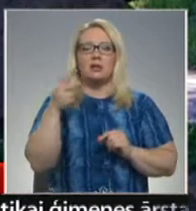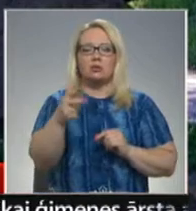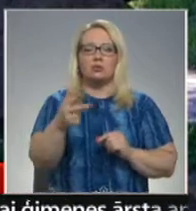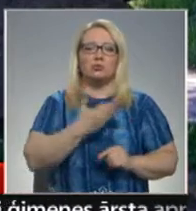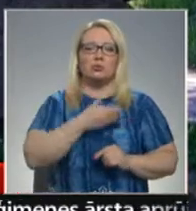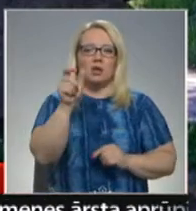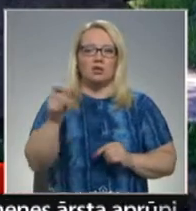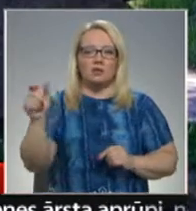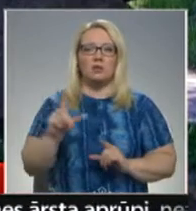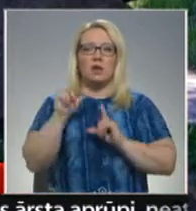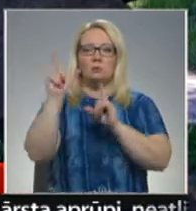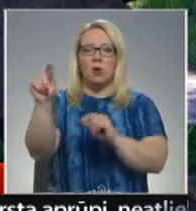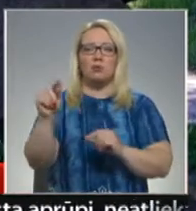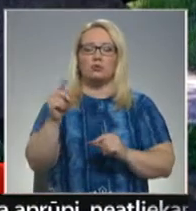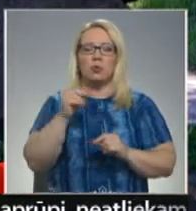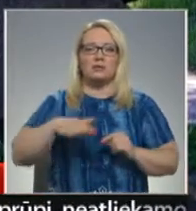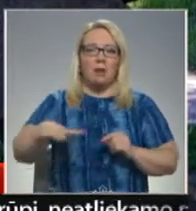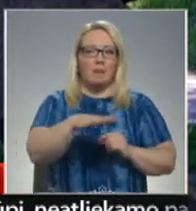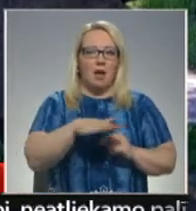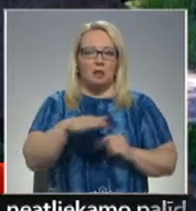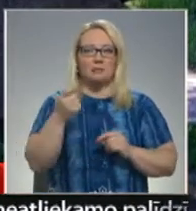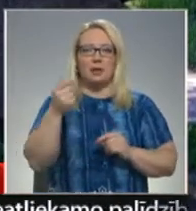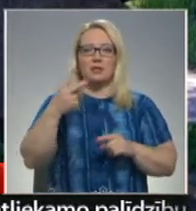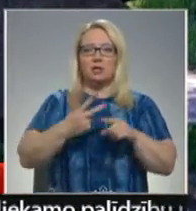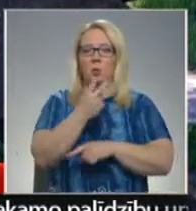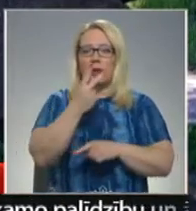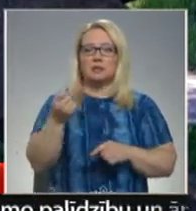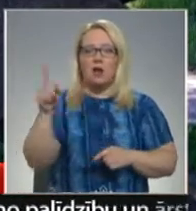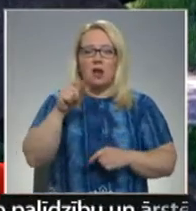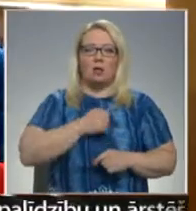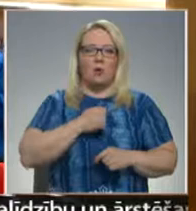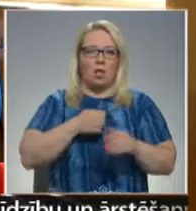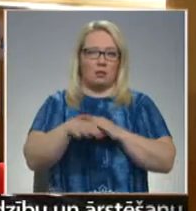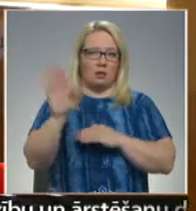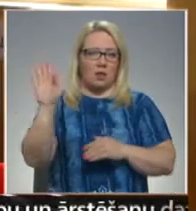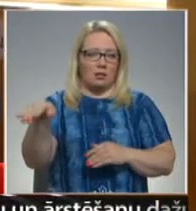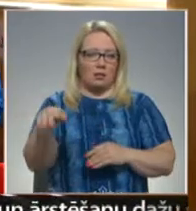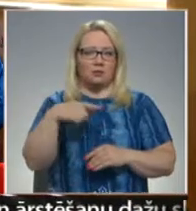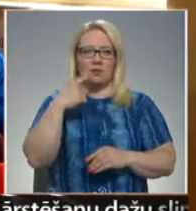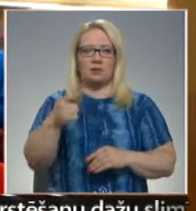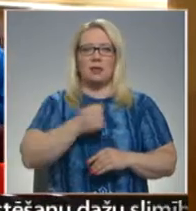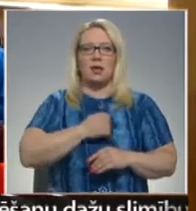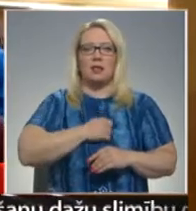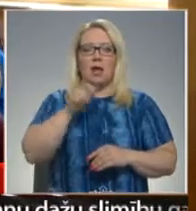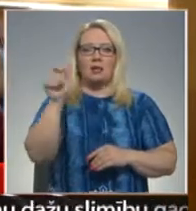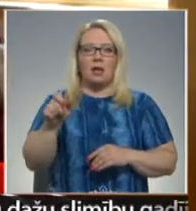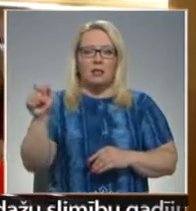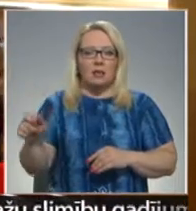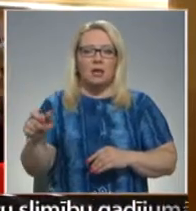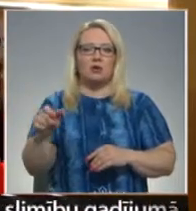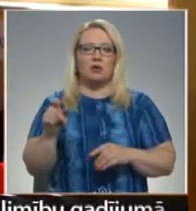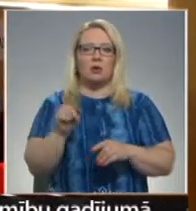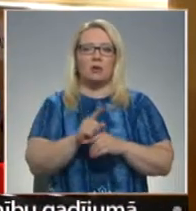3000 iedzīvotāji devušies prom no Zemgales, bet gandrīz divreiz vairāk no Latgales. Latgaliešiem mazliet arī